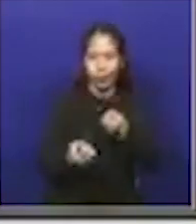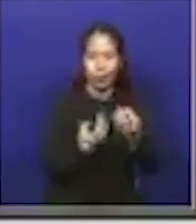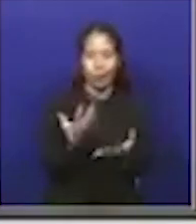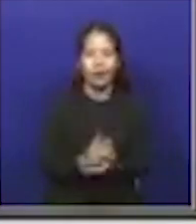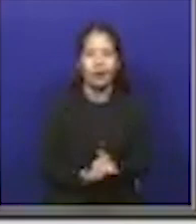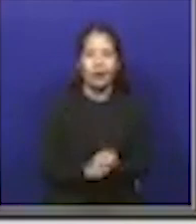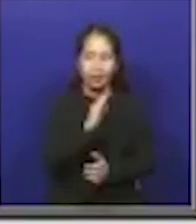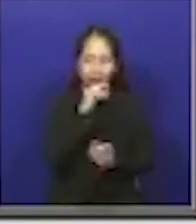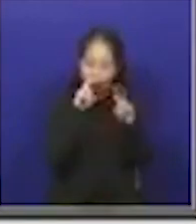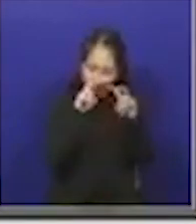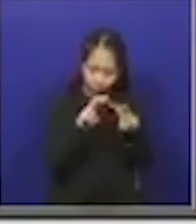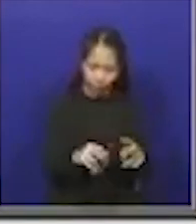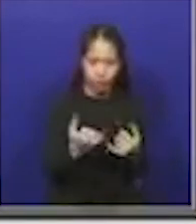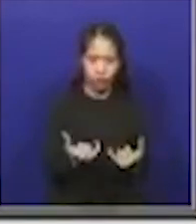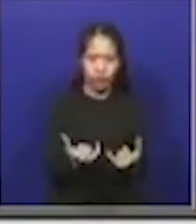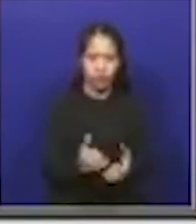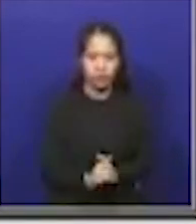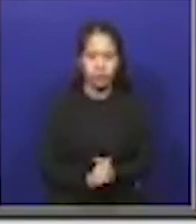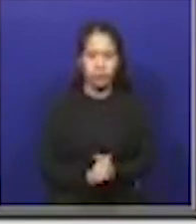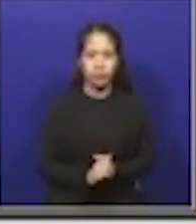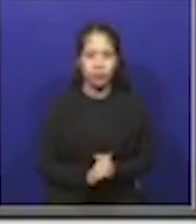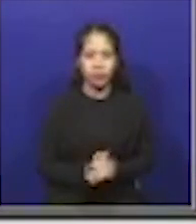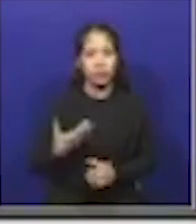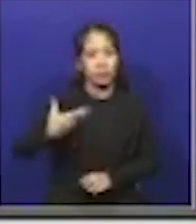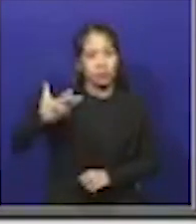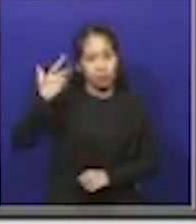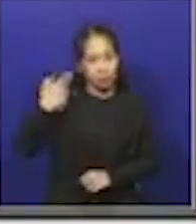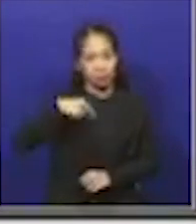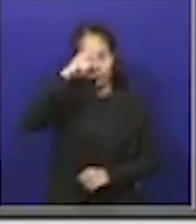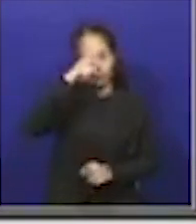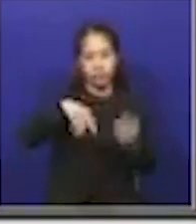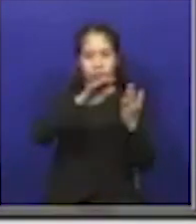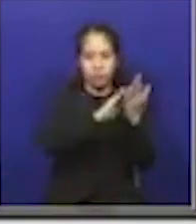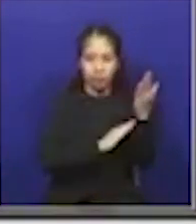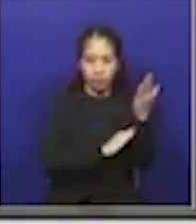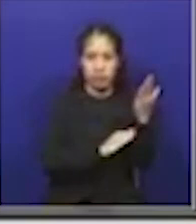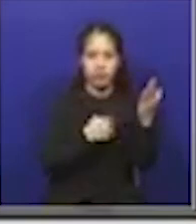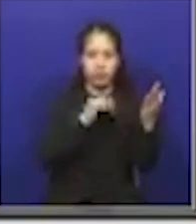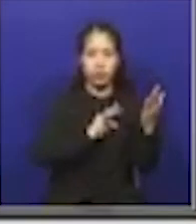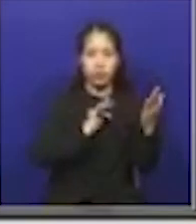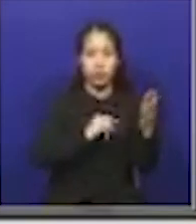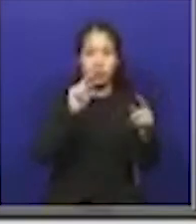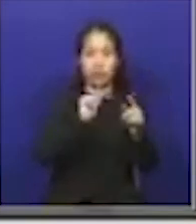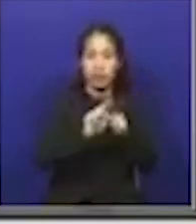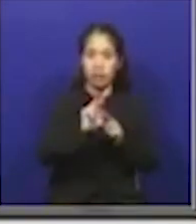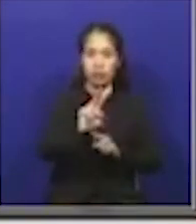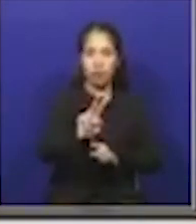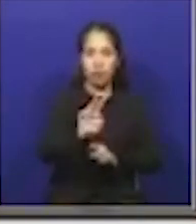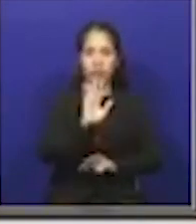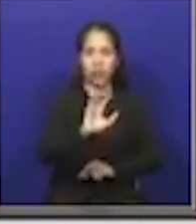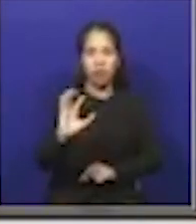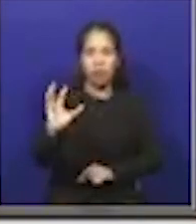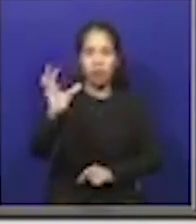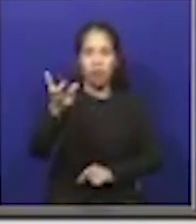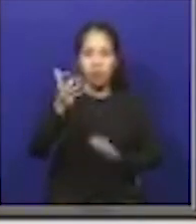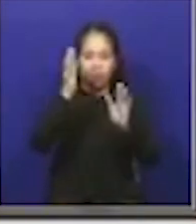าจะให้วิเคราะห์ตรงนี้นะวันนั้นประเทศไทยขึ้นอันดับ2ของโลกที่มีผู้ติ